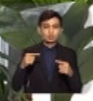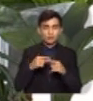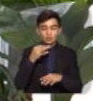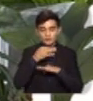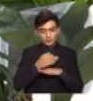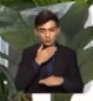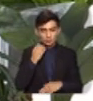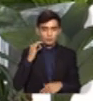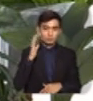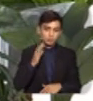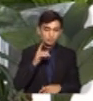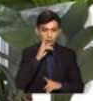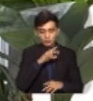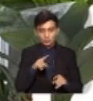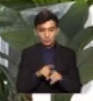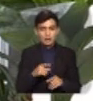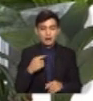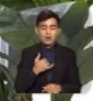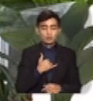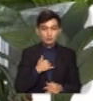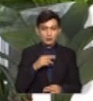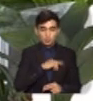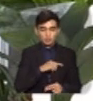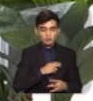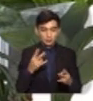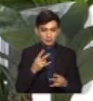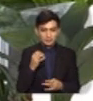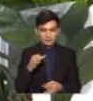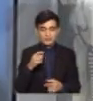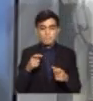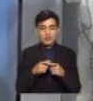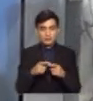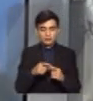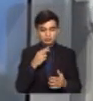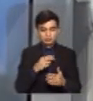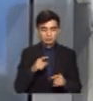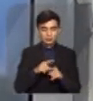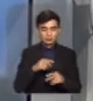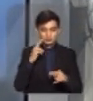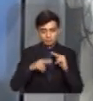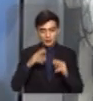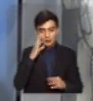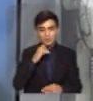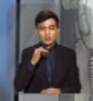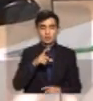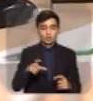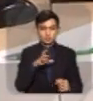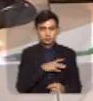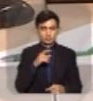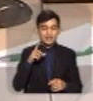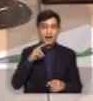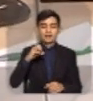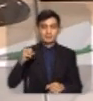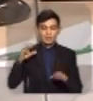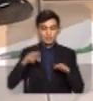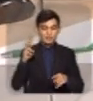будет ли вылет или не будет. А у меня вот на работу надо и горает билет, например. Люди в буквальном смысле штурмуют кассы Big